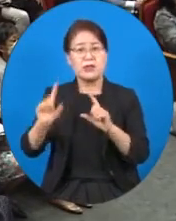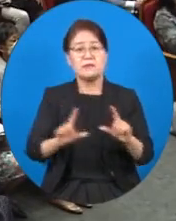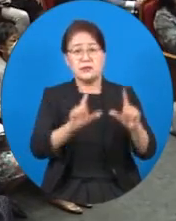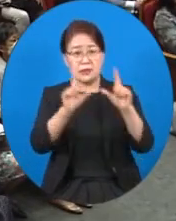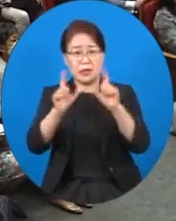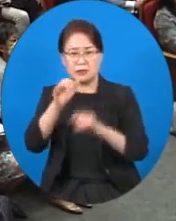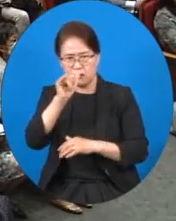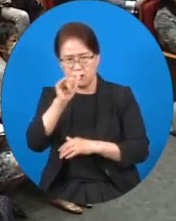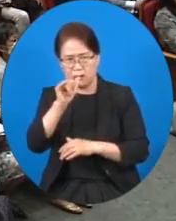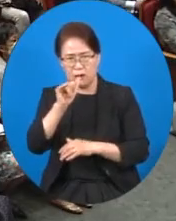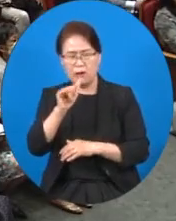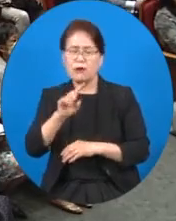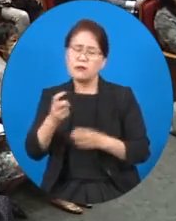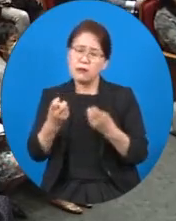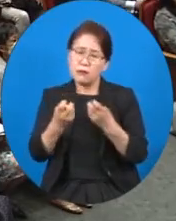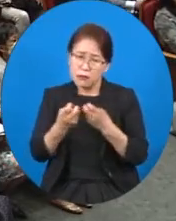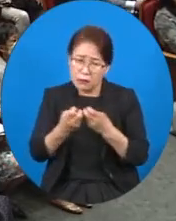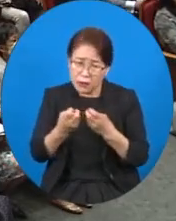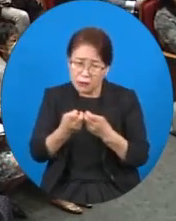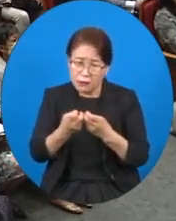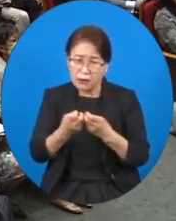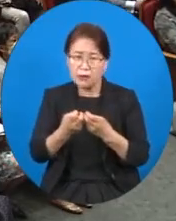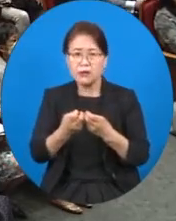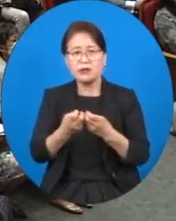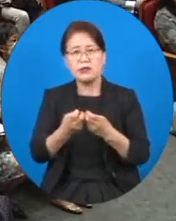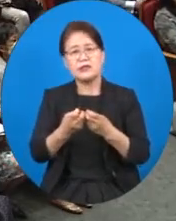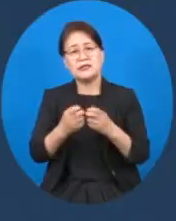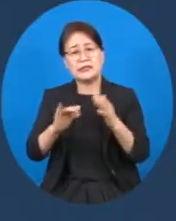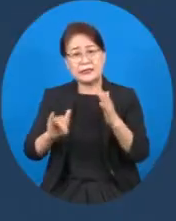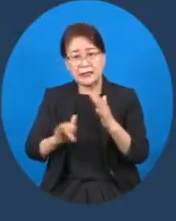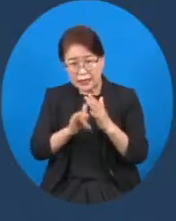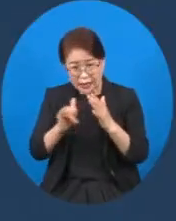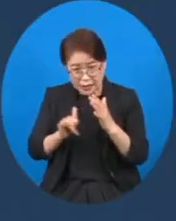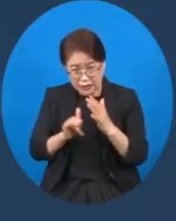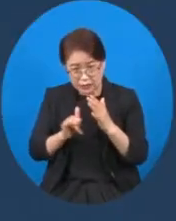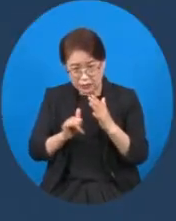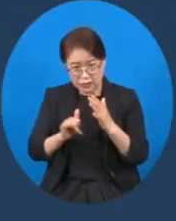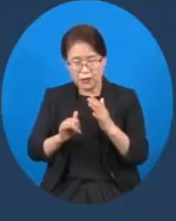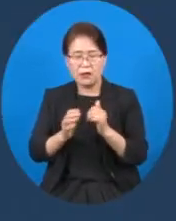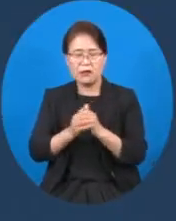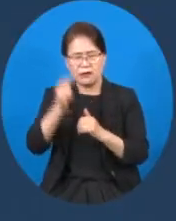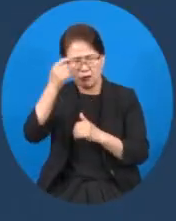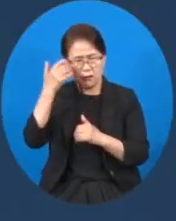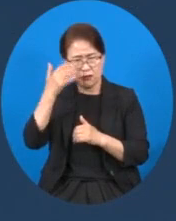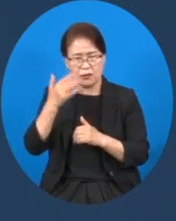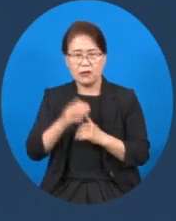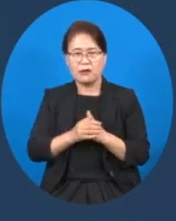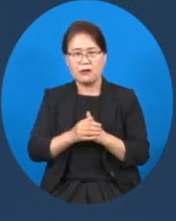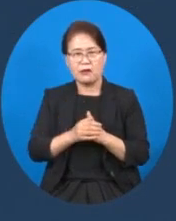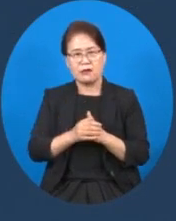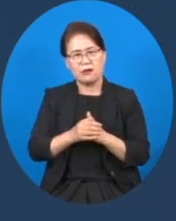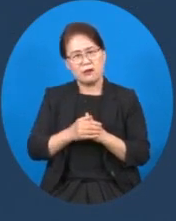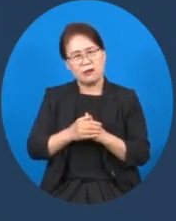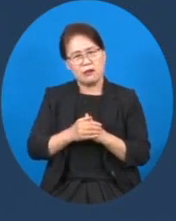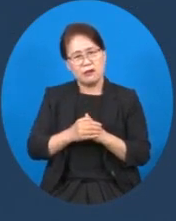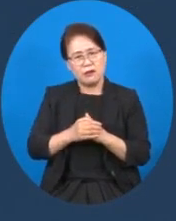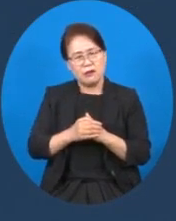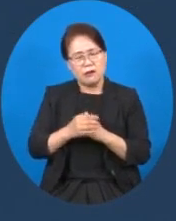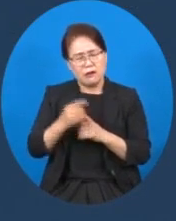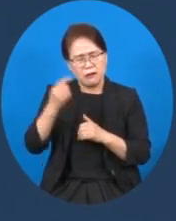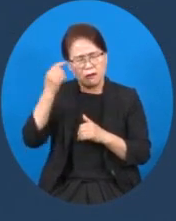그러면 어떻게 하면 우리 가문에 찾아오는 이런 영적 무질서의 증가,